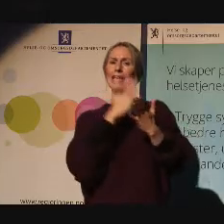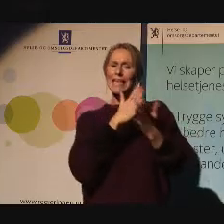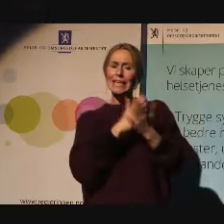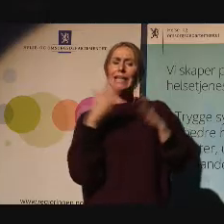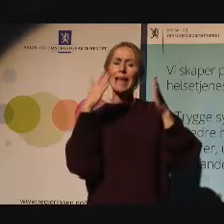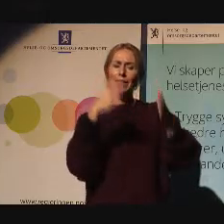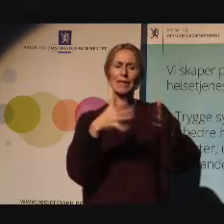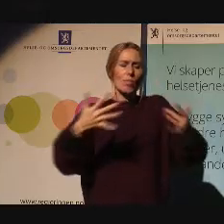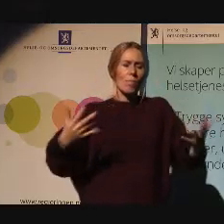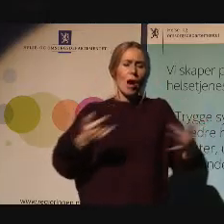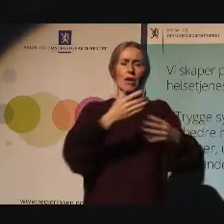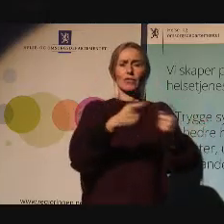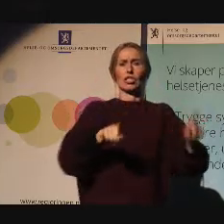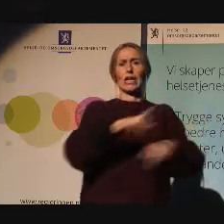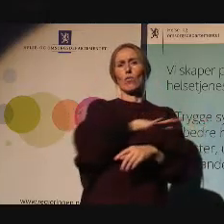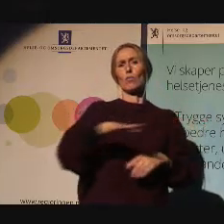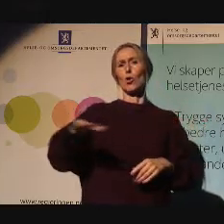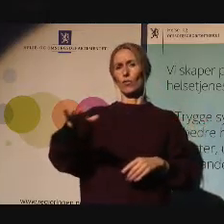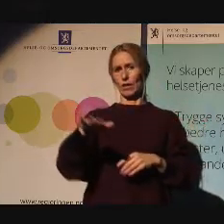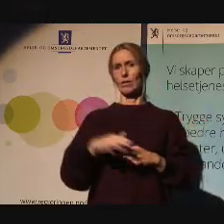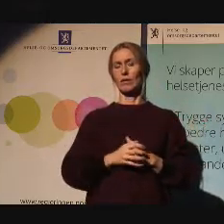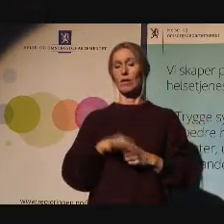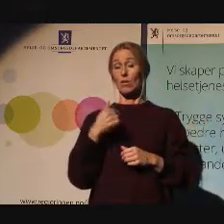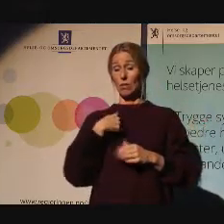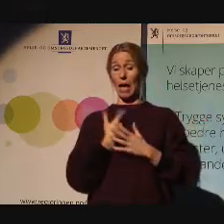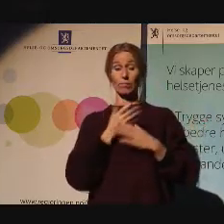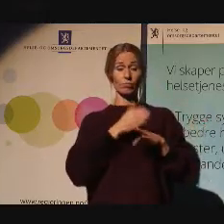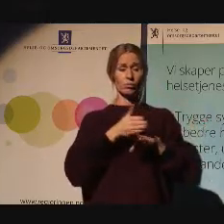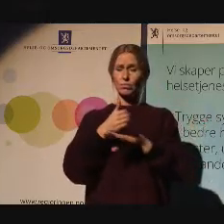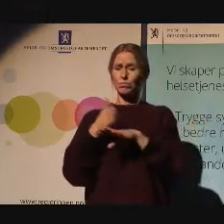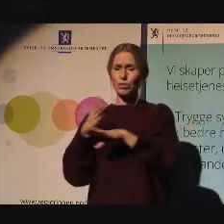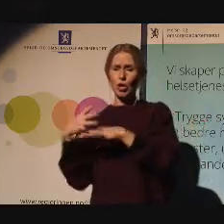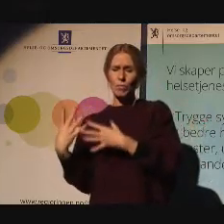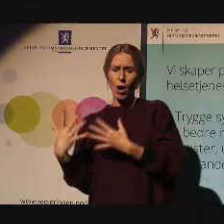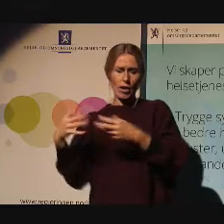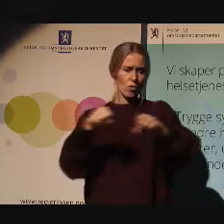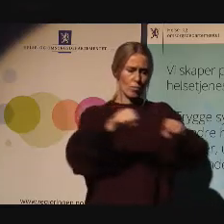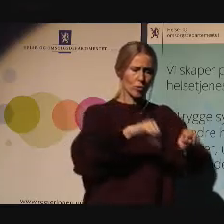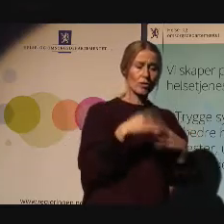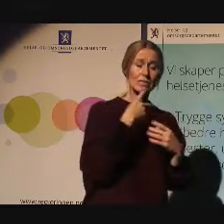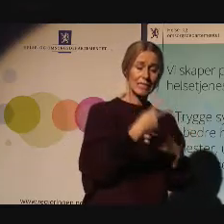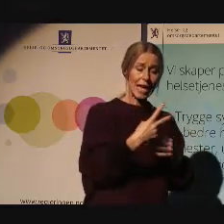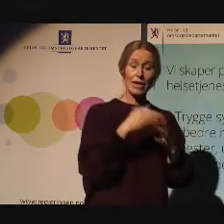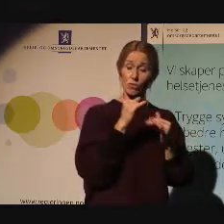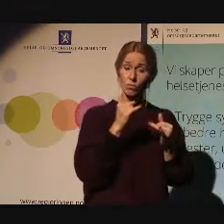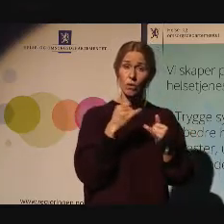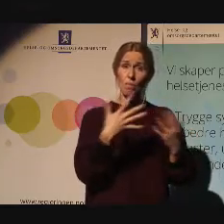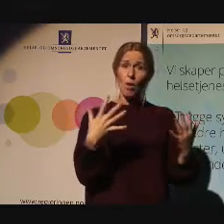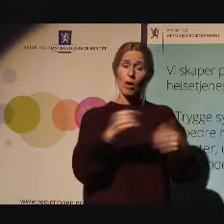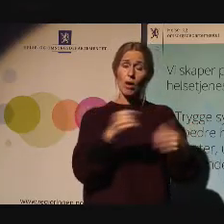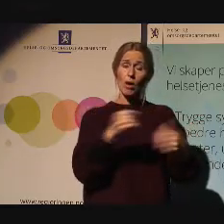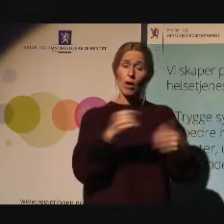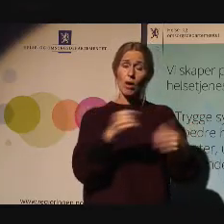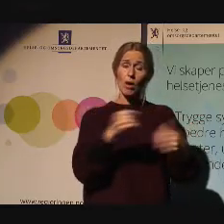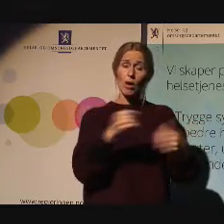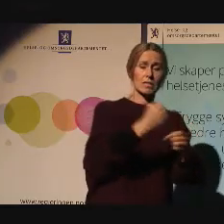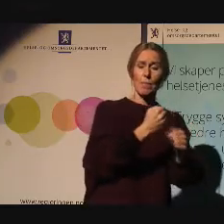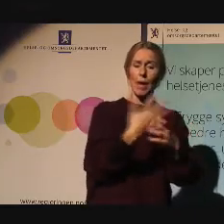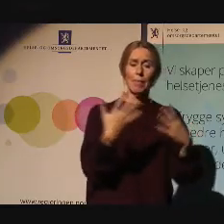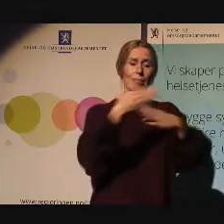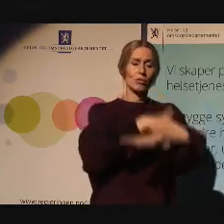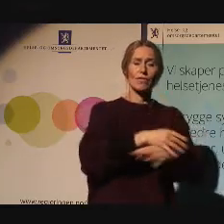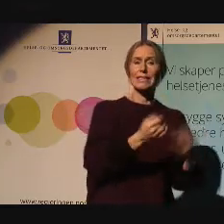områder. Og jeg har besøkt mange kommuner og ser det at det mange kommuner nå som begynner å samarbeide på tvers